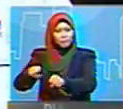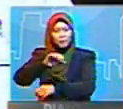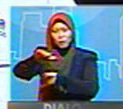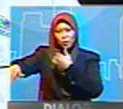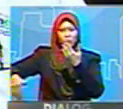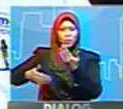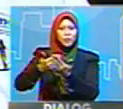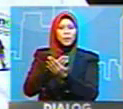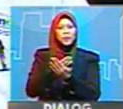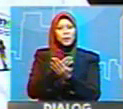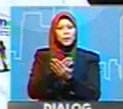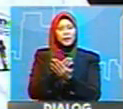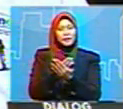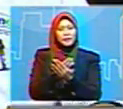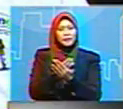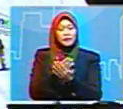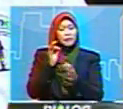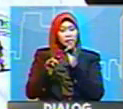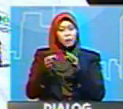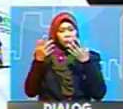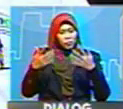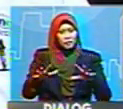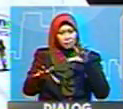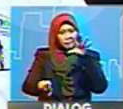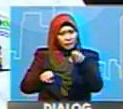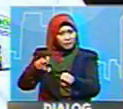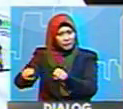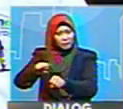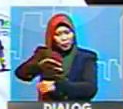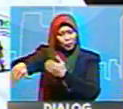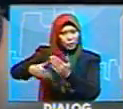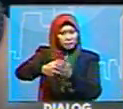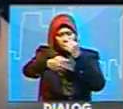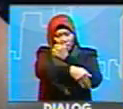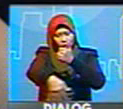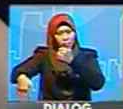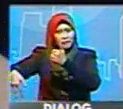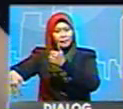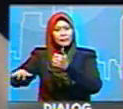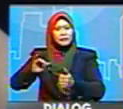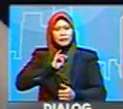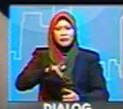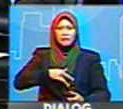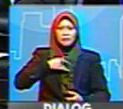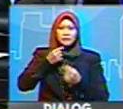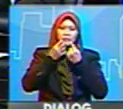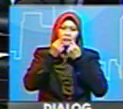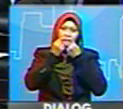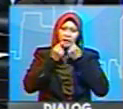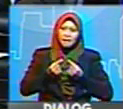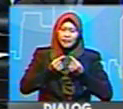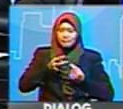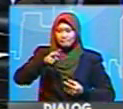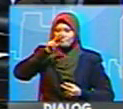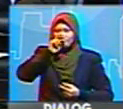nilai dan kalau kita dah menguas keseluruhannya R nilai saya percaya taring kita